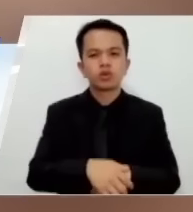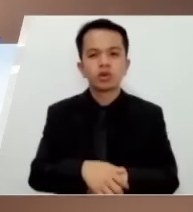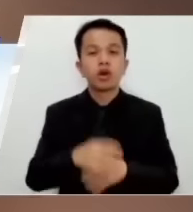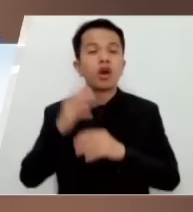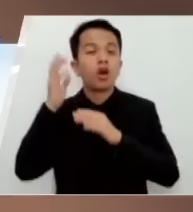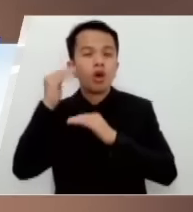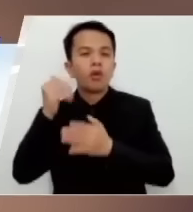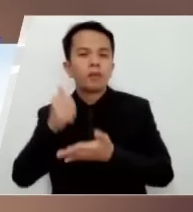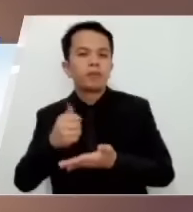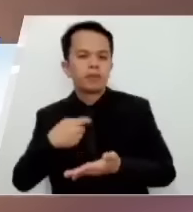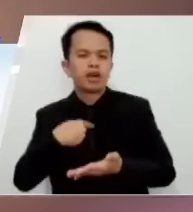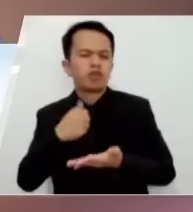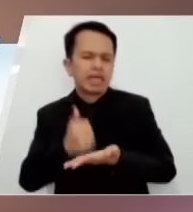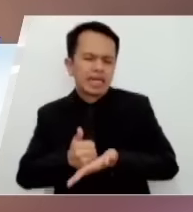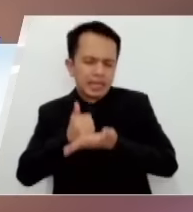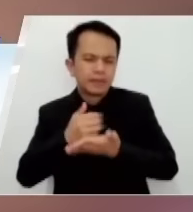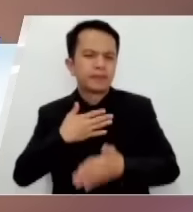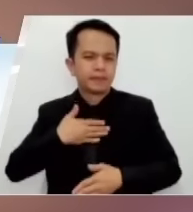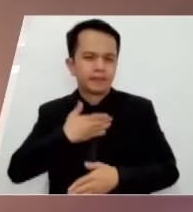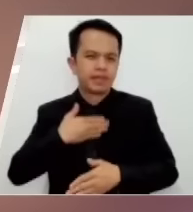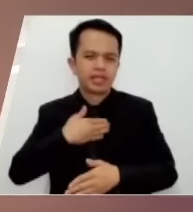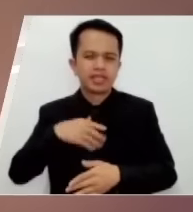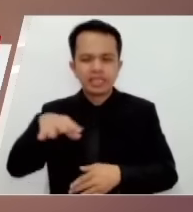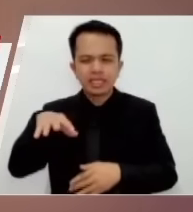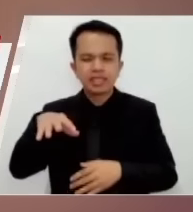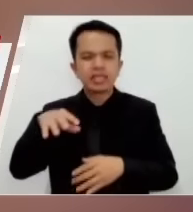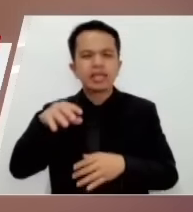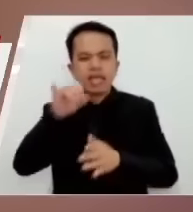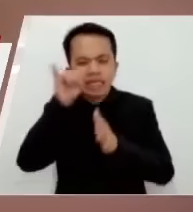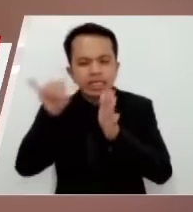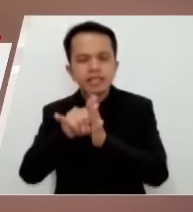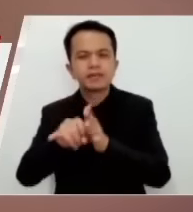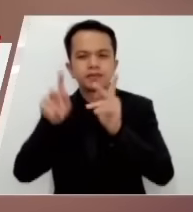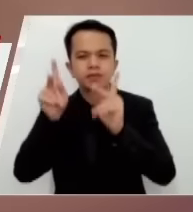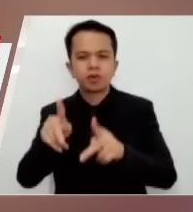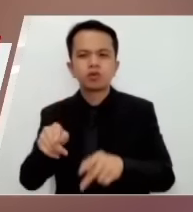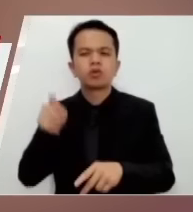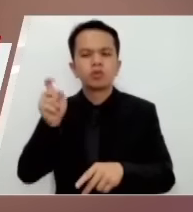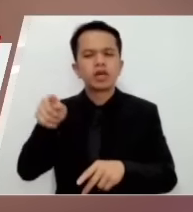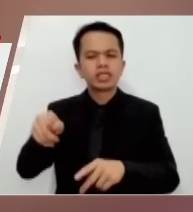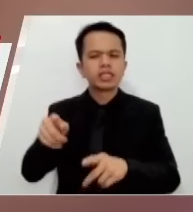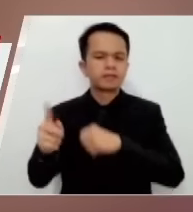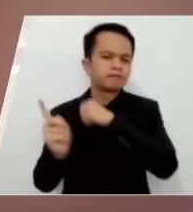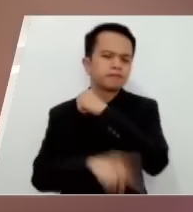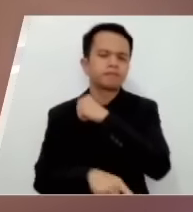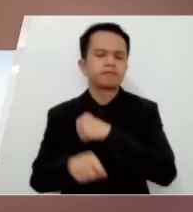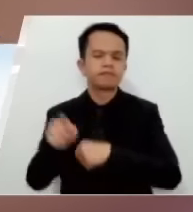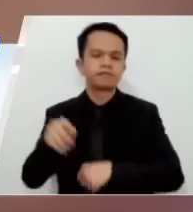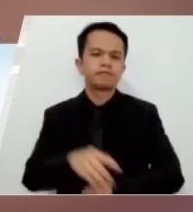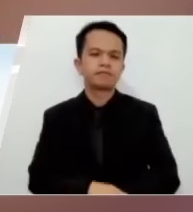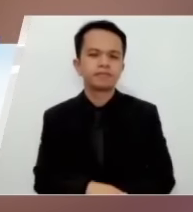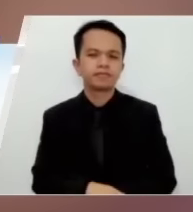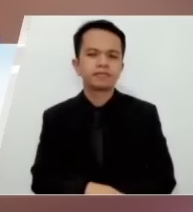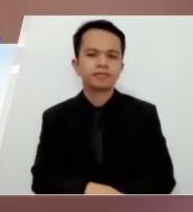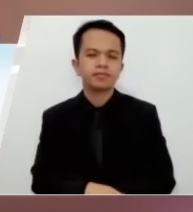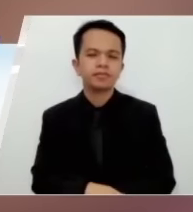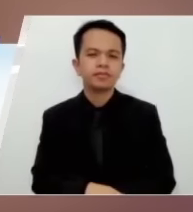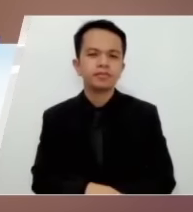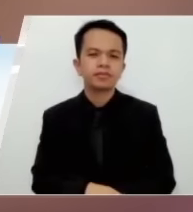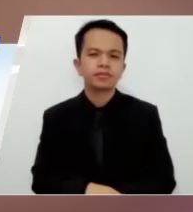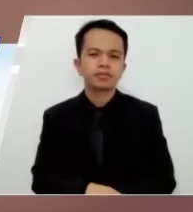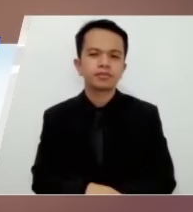na makita yung gumawa nito saakin at mapanagot siya dahil ang dami po niyang pinerwisyo